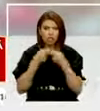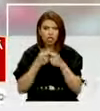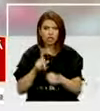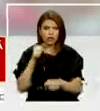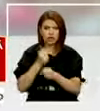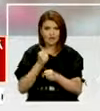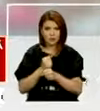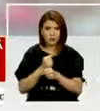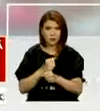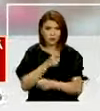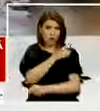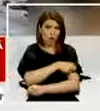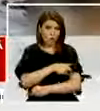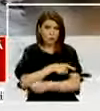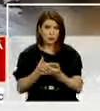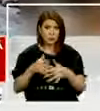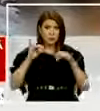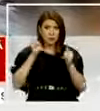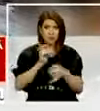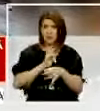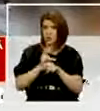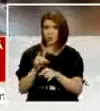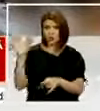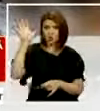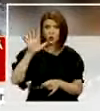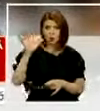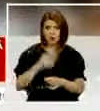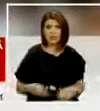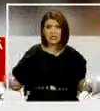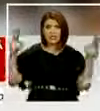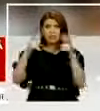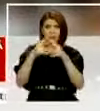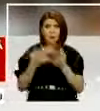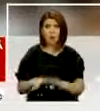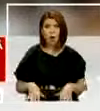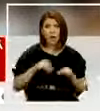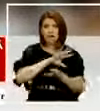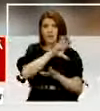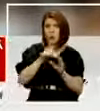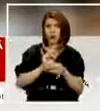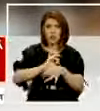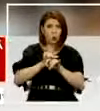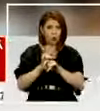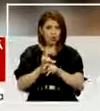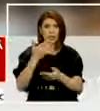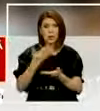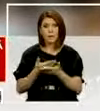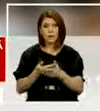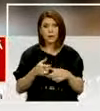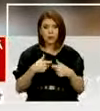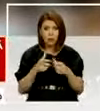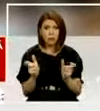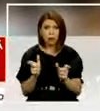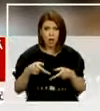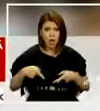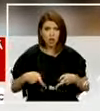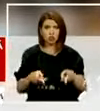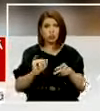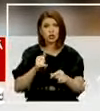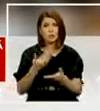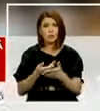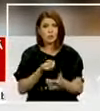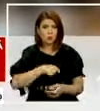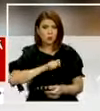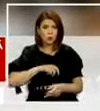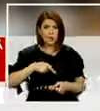se făcuse. Comitetul pentru situații de urgență Suceava s-a întrunit pentru găsirea unor soluții urgente, atât pentru deblocarea drumului, cât și pentru